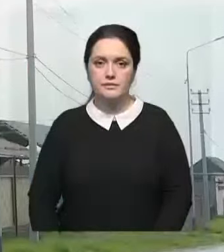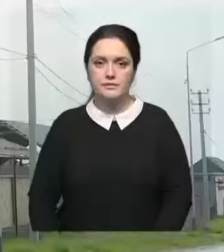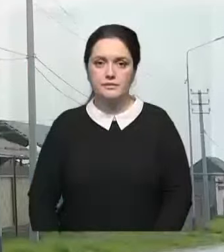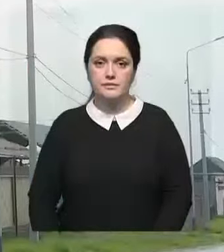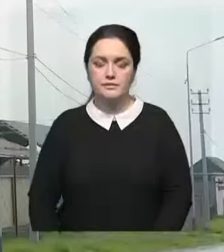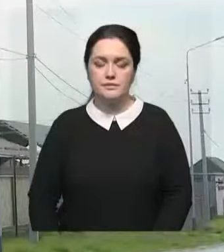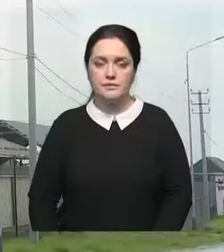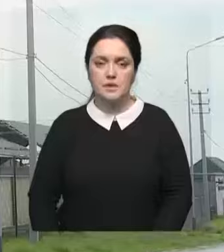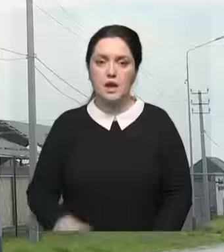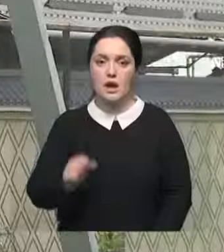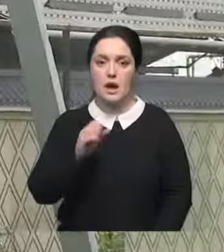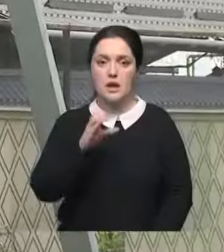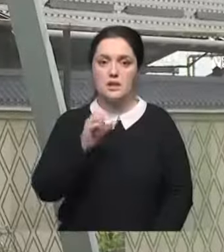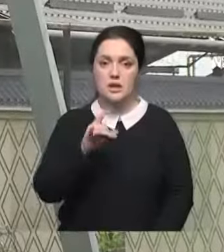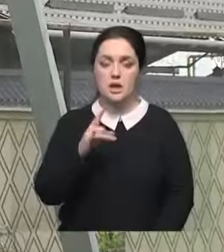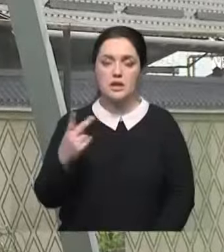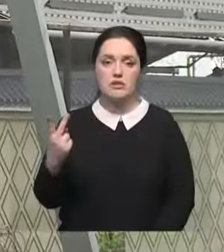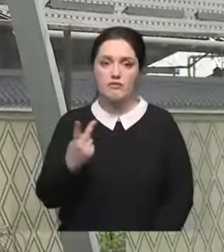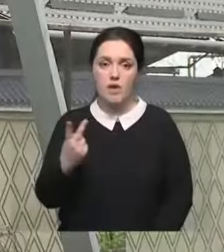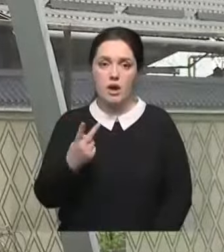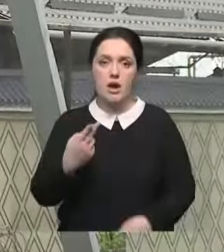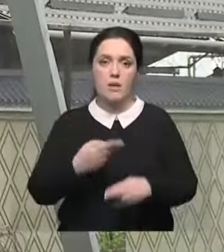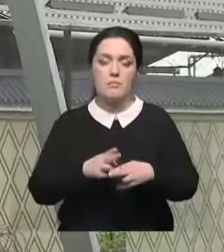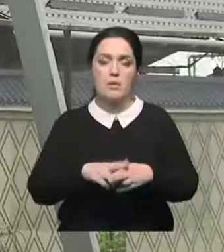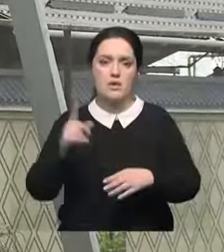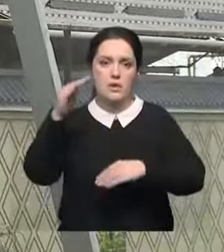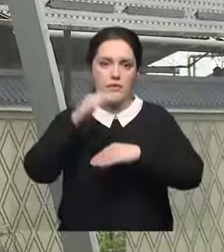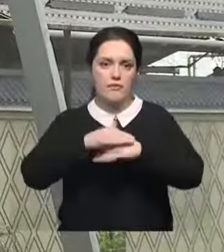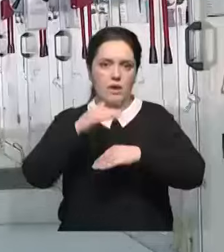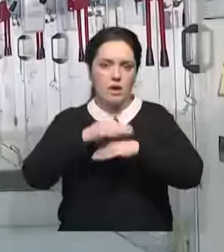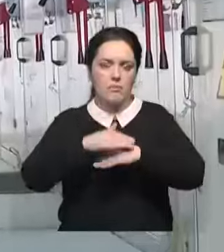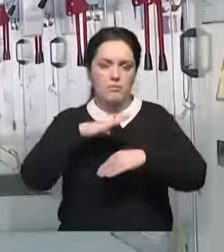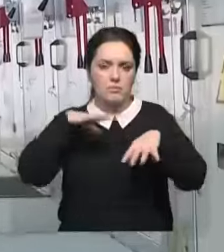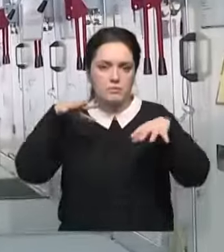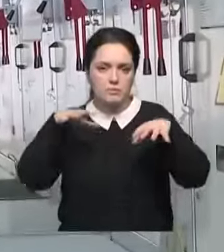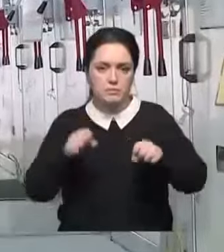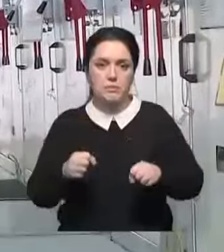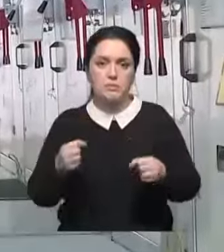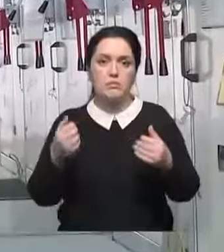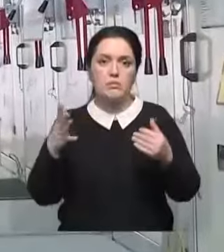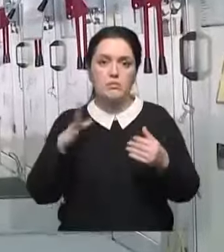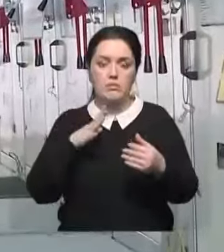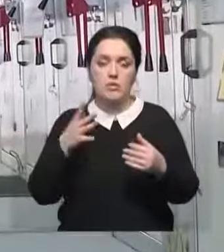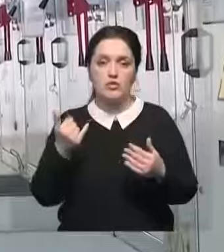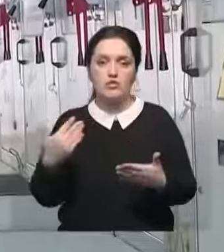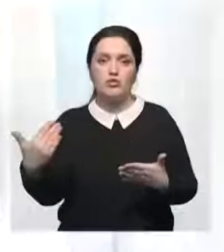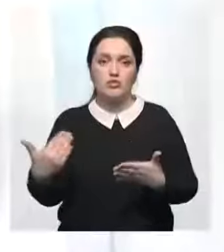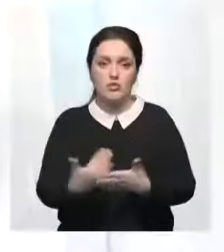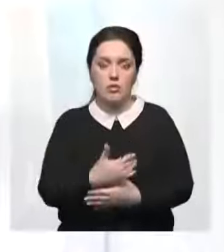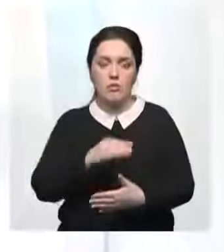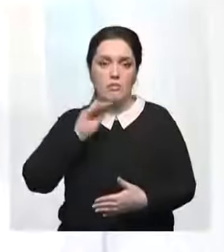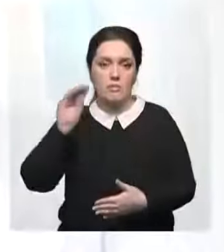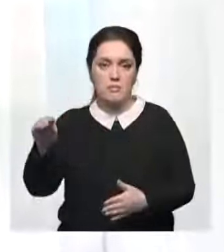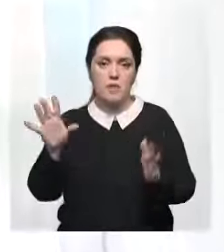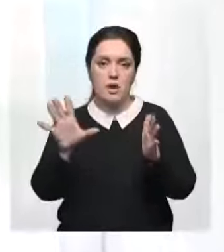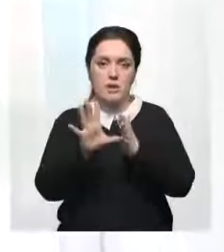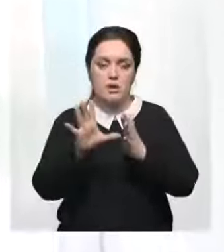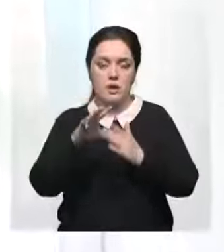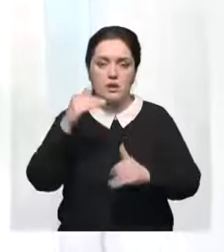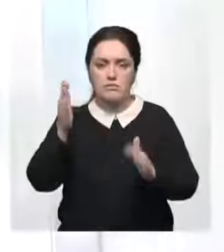В микрорайоне АСАР-2 жители больше не будут проводить вечера при свечах. Трансформаторы, тихо гудящие в новой распределительной подстанции,